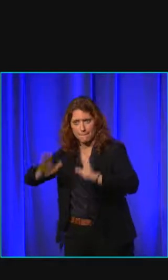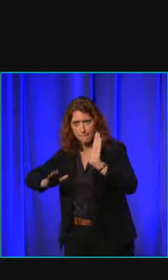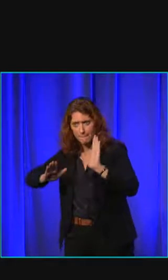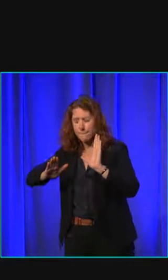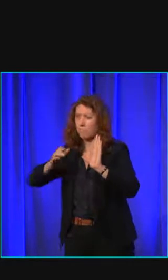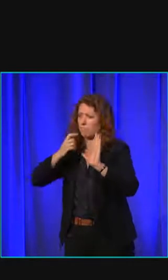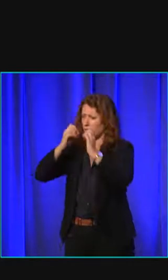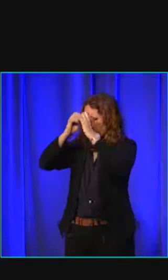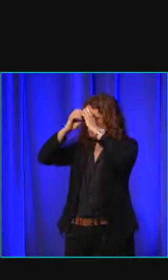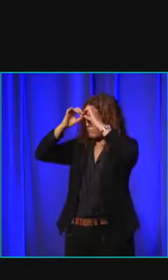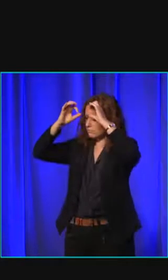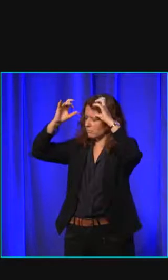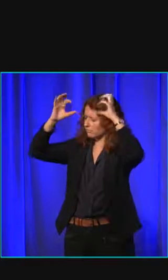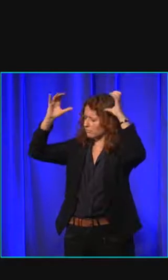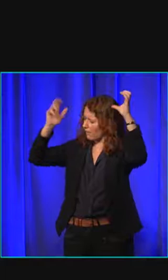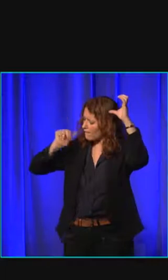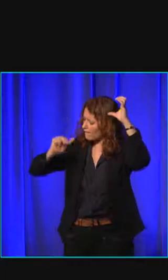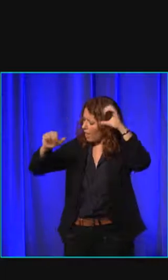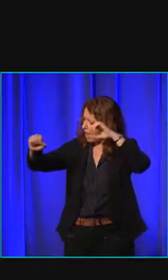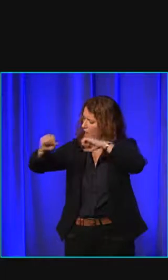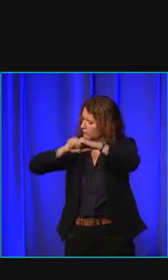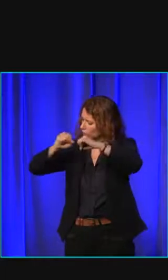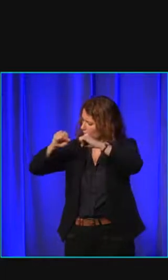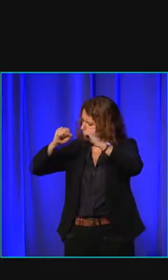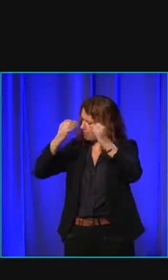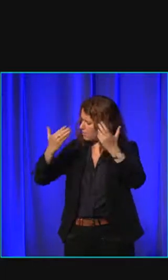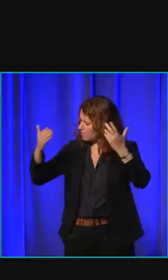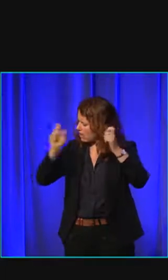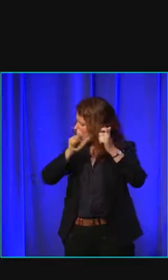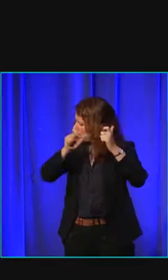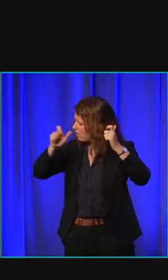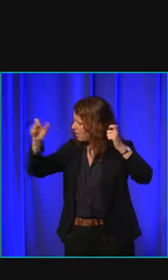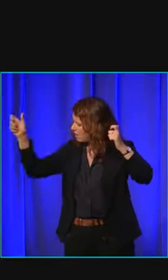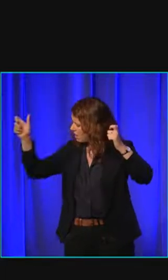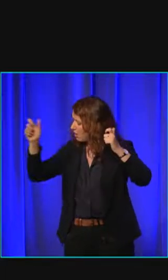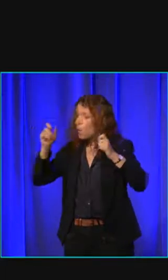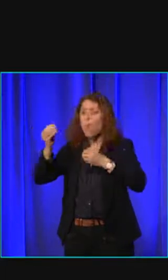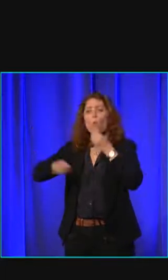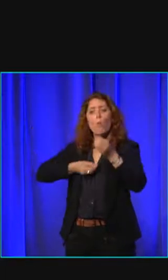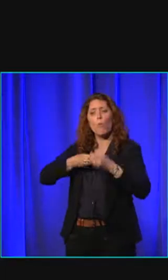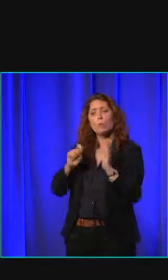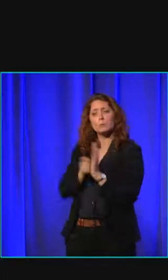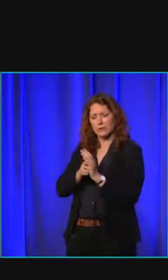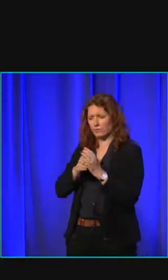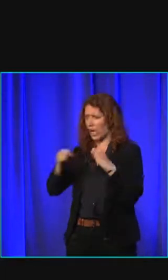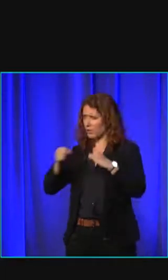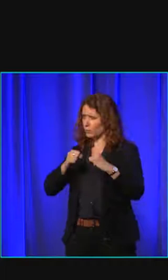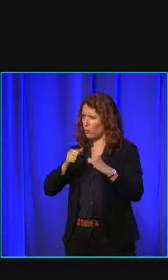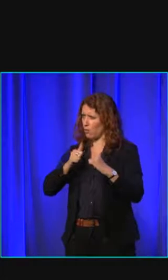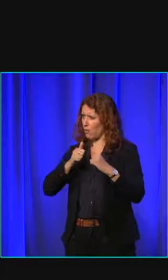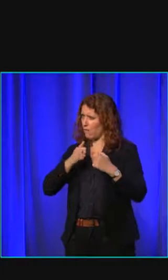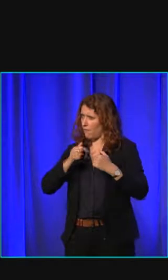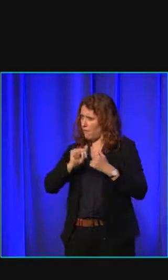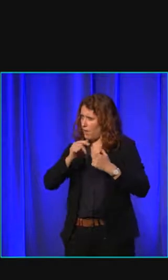élabore une représentation de cette action dans sa tête et quand on la verbalise, eh bien, il y a des